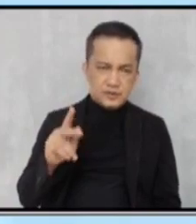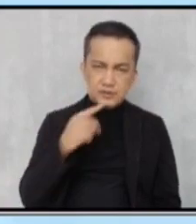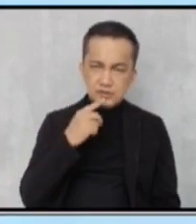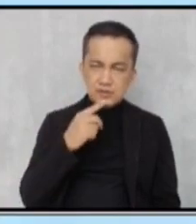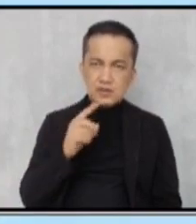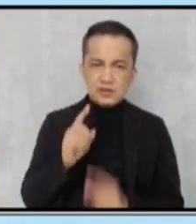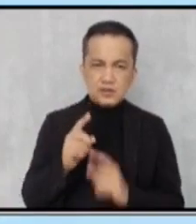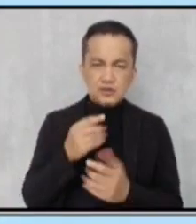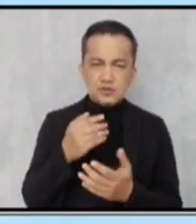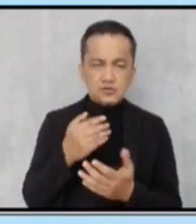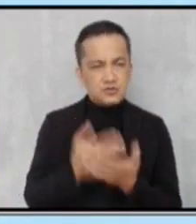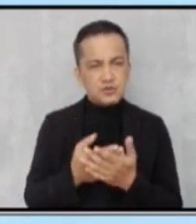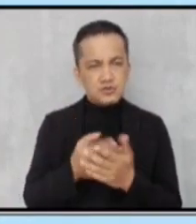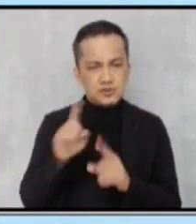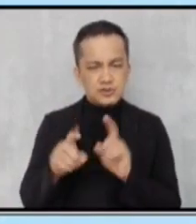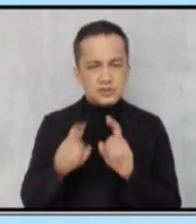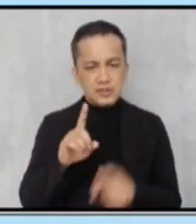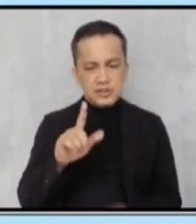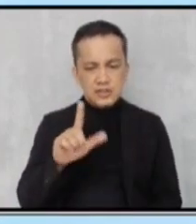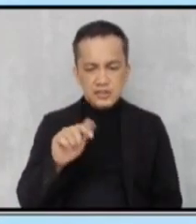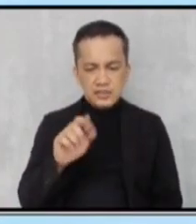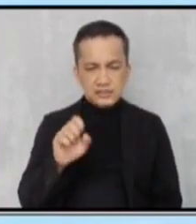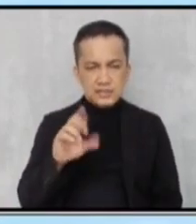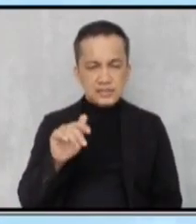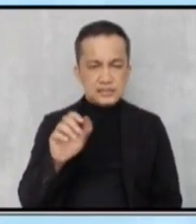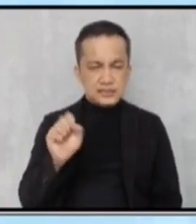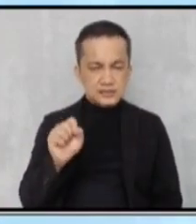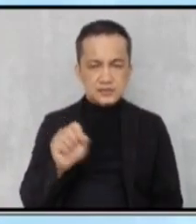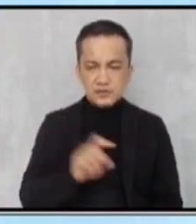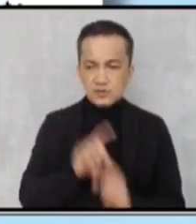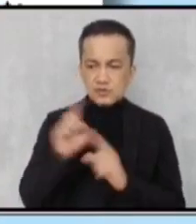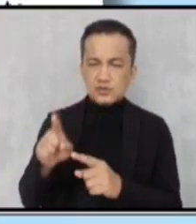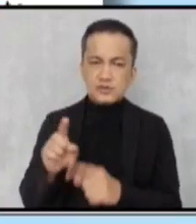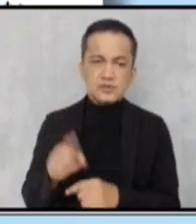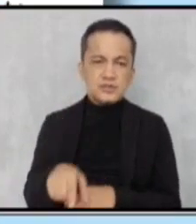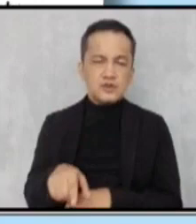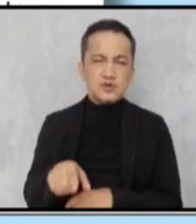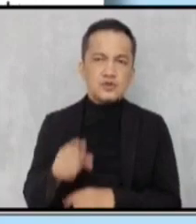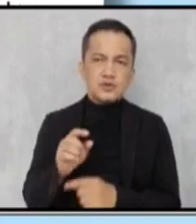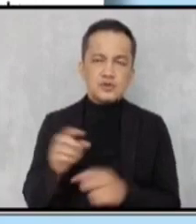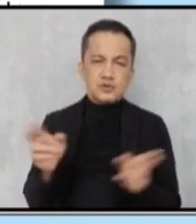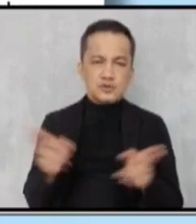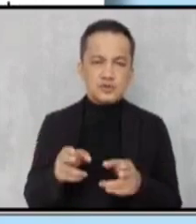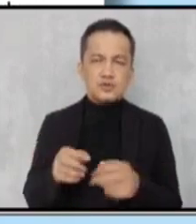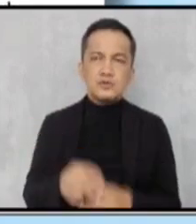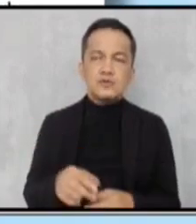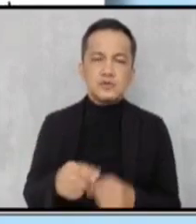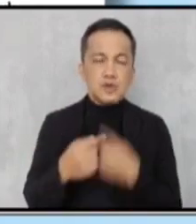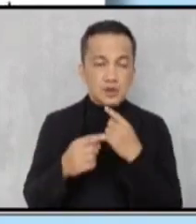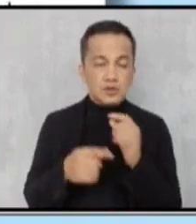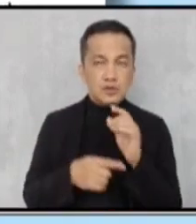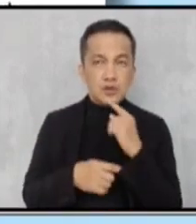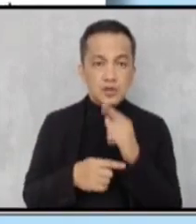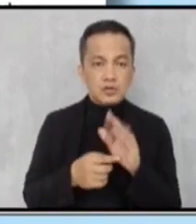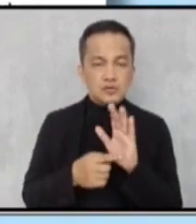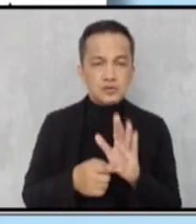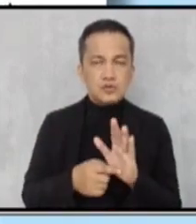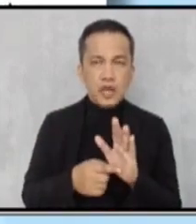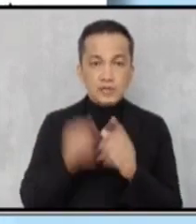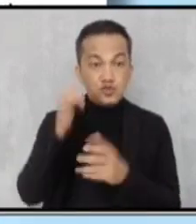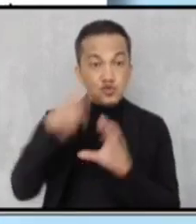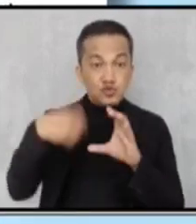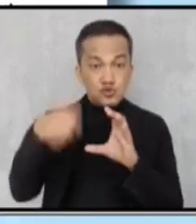yon sa Las Casas dahil nandoon siya para sa isang shoot. Habang nasa kalagitnaan raw ng shoot, pilit